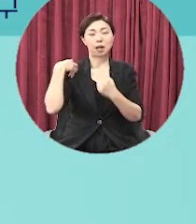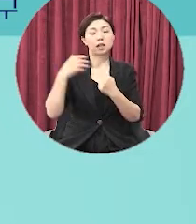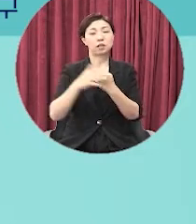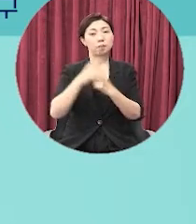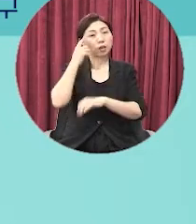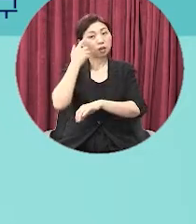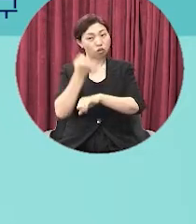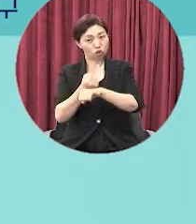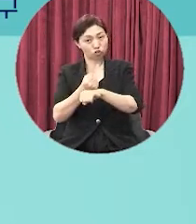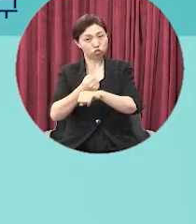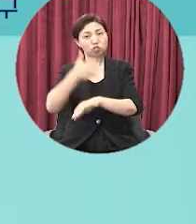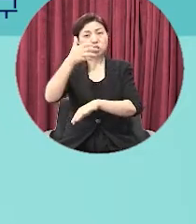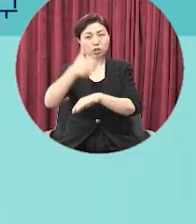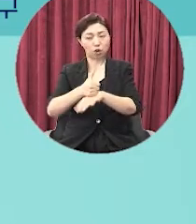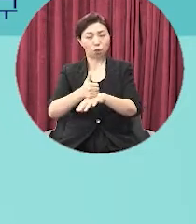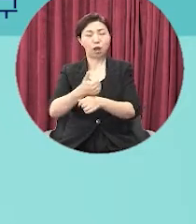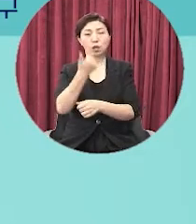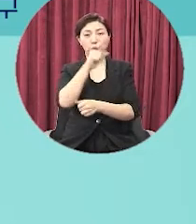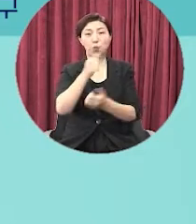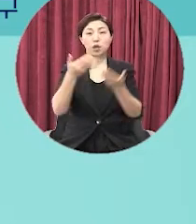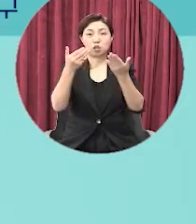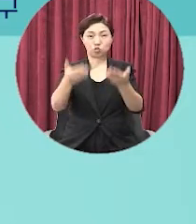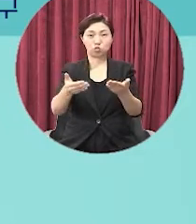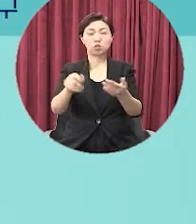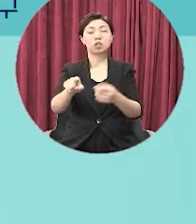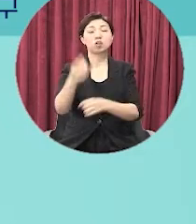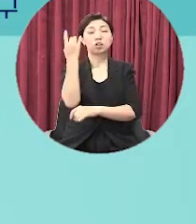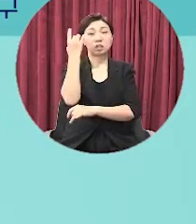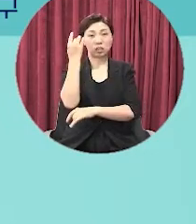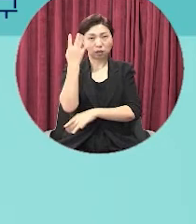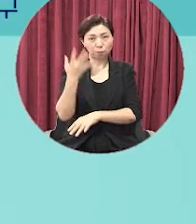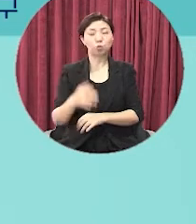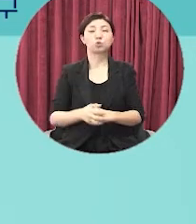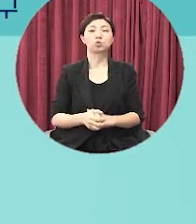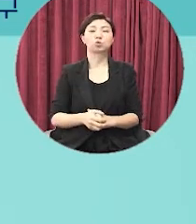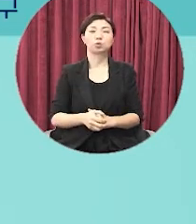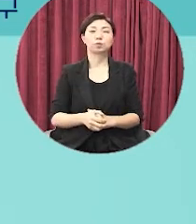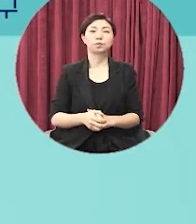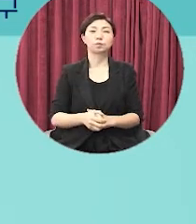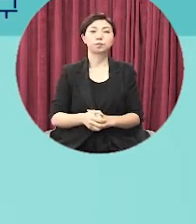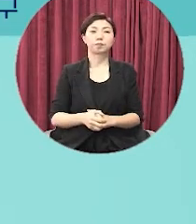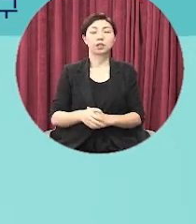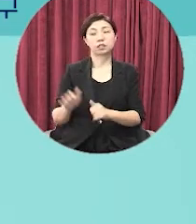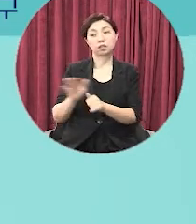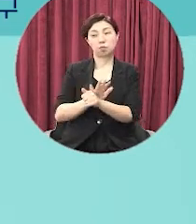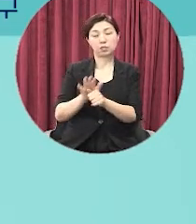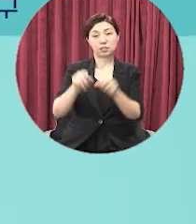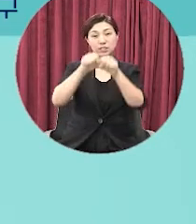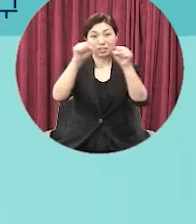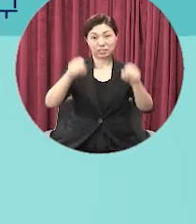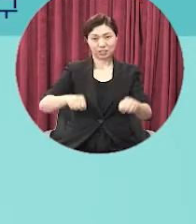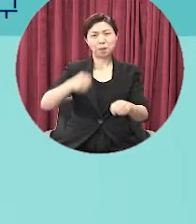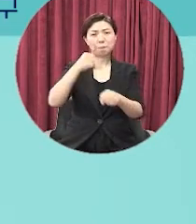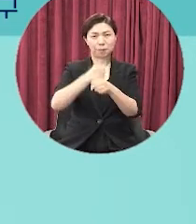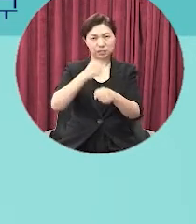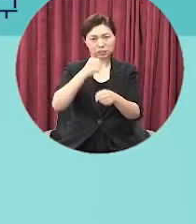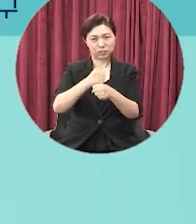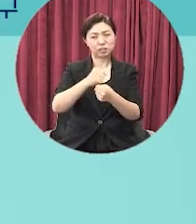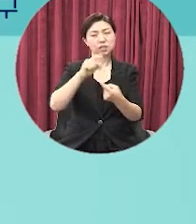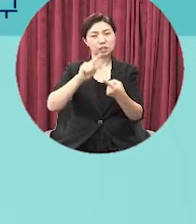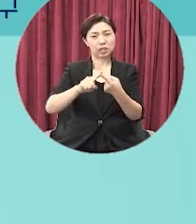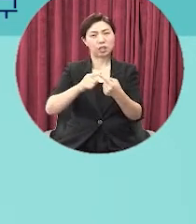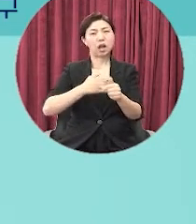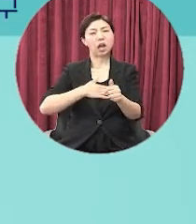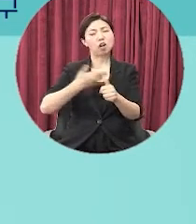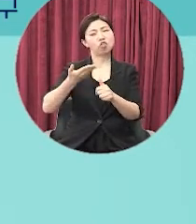것들 좀 같이 소개하고 그걸 바탕으로 해서 어떻게 그 이 섭 체계를 구축해 있는지 을 좀 안내